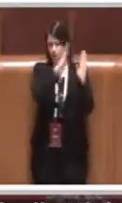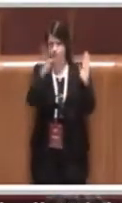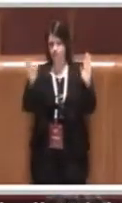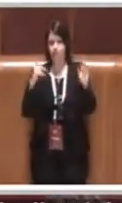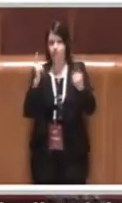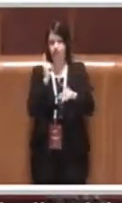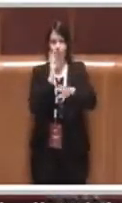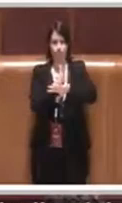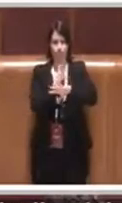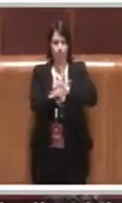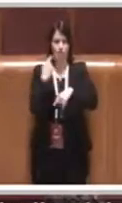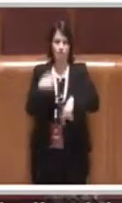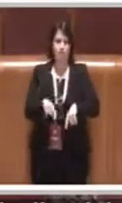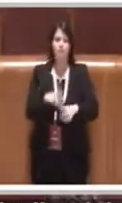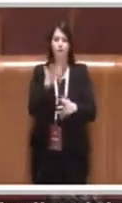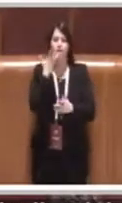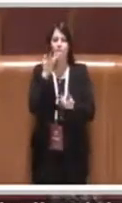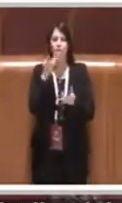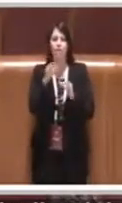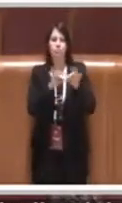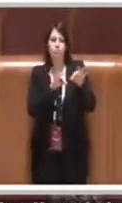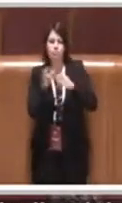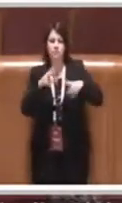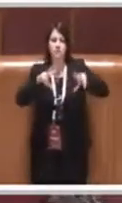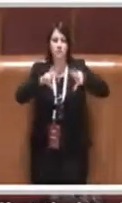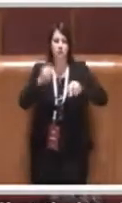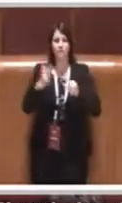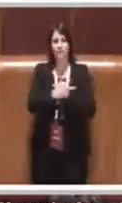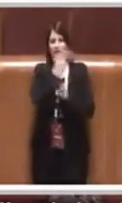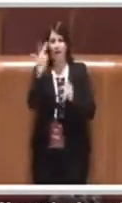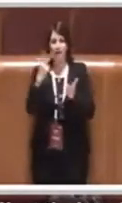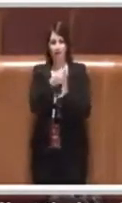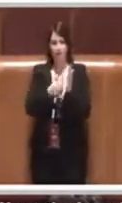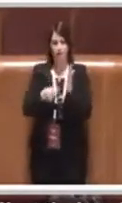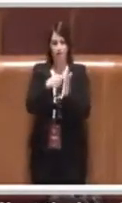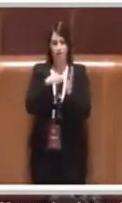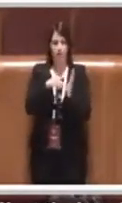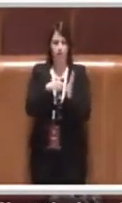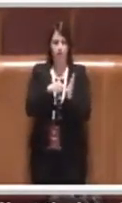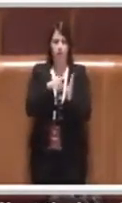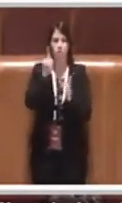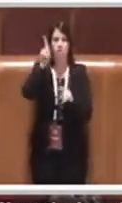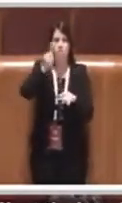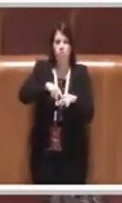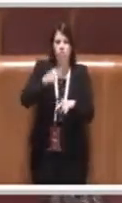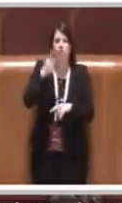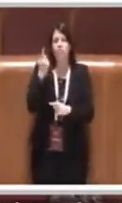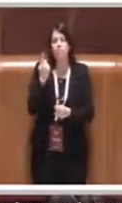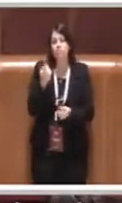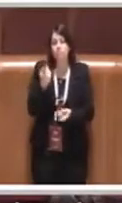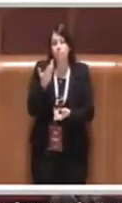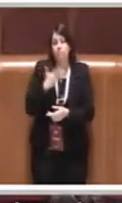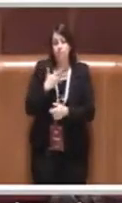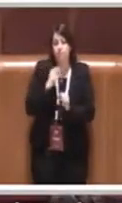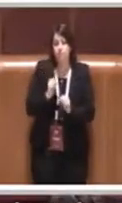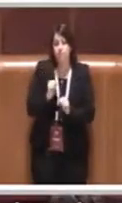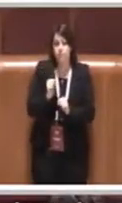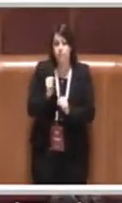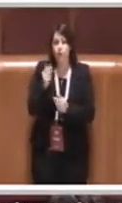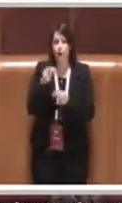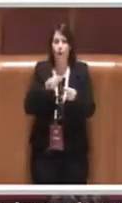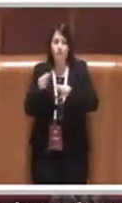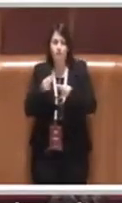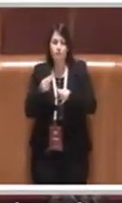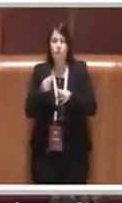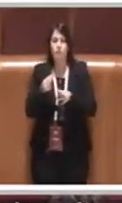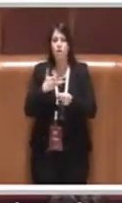piano triennale anticorruzione, oltre che la legge prevede che l'amministrazione possa prevedere ulteriori atti, dati, documenti da pubblicare, e quindi,